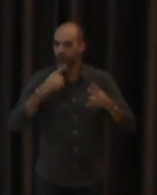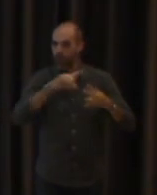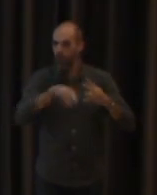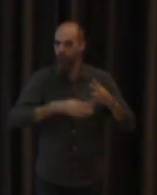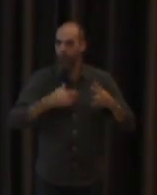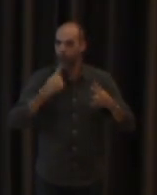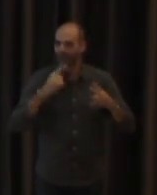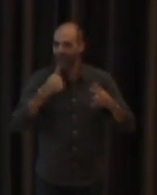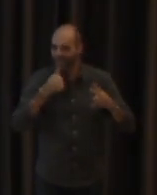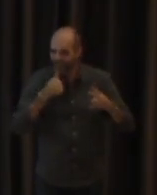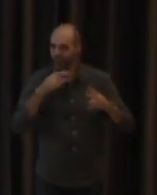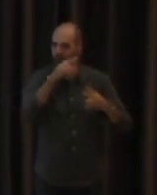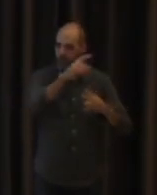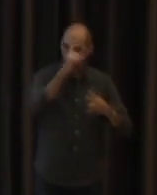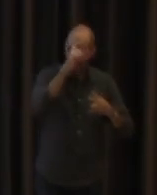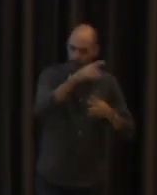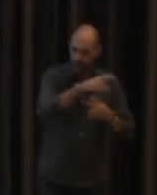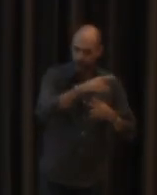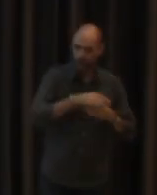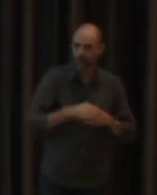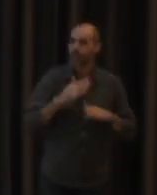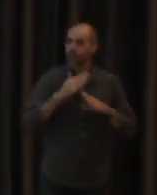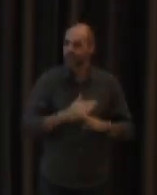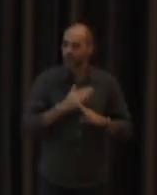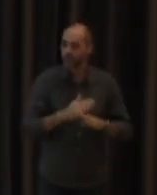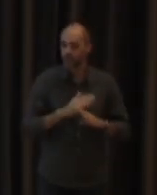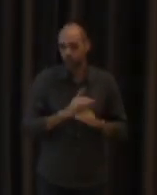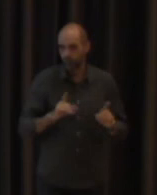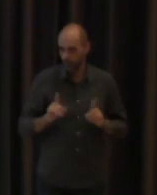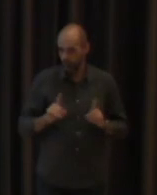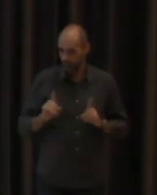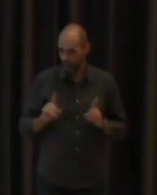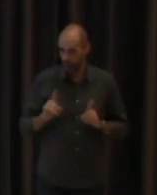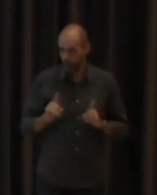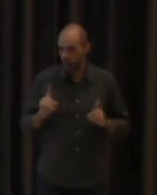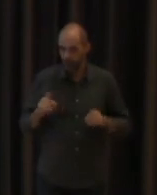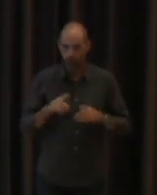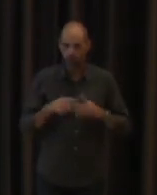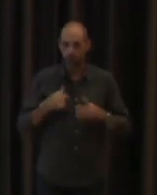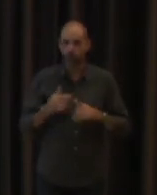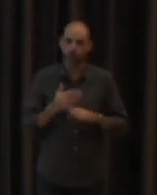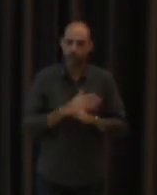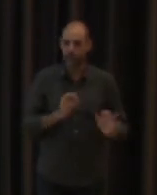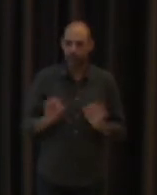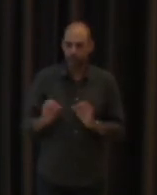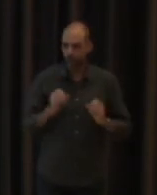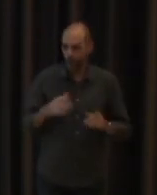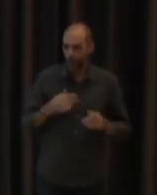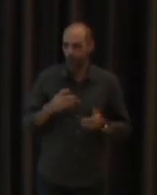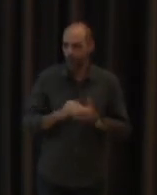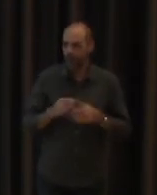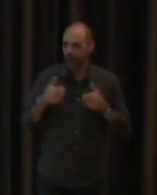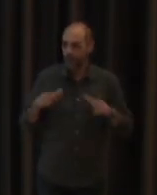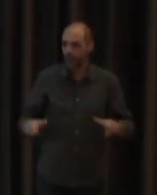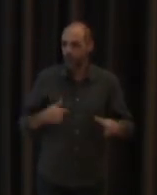que aquestes quatre possibilitats no es donen pas sempre, es donen en aquests casos buscats, això ho fem molt, els lingüistes, anar a buscar